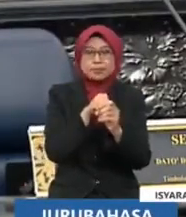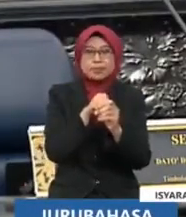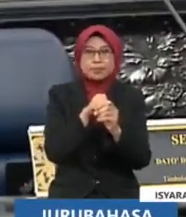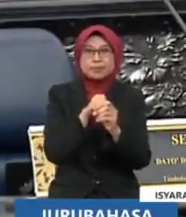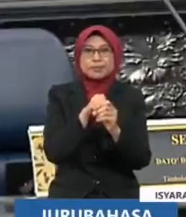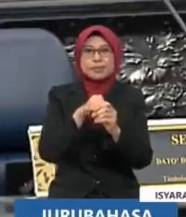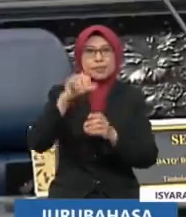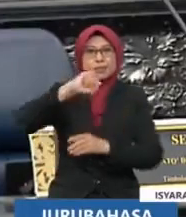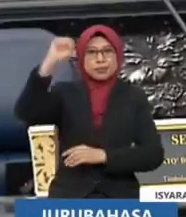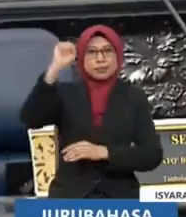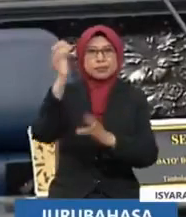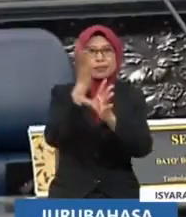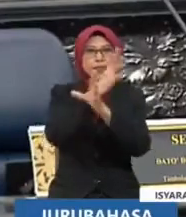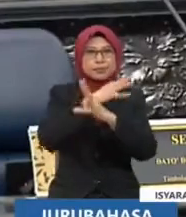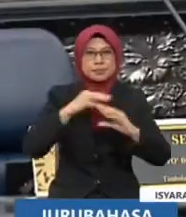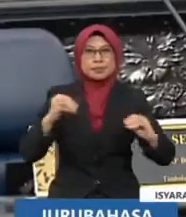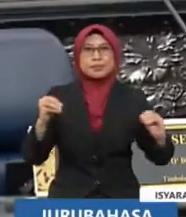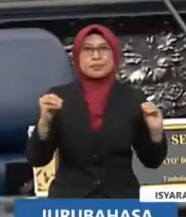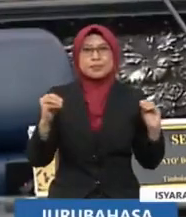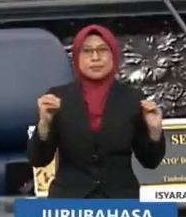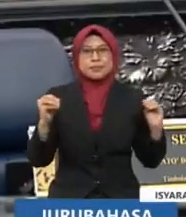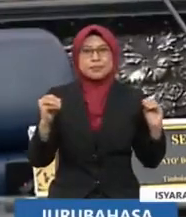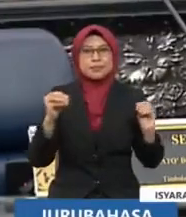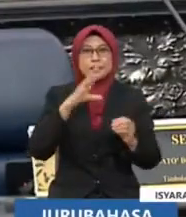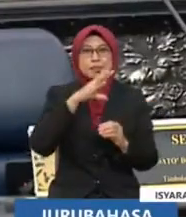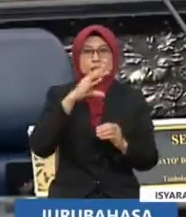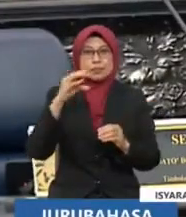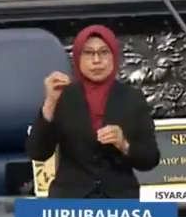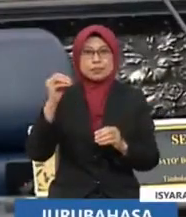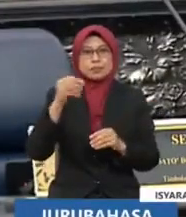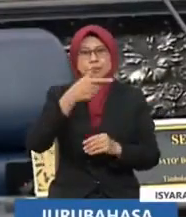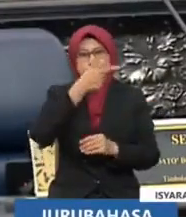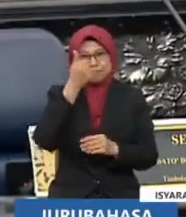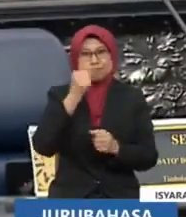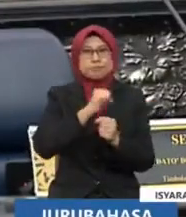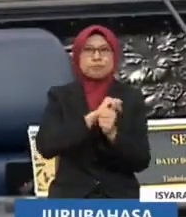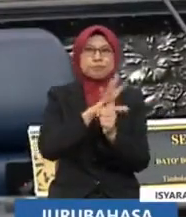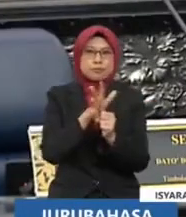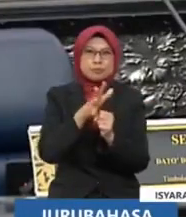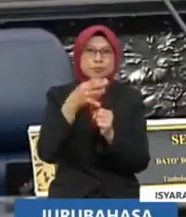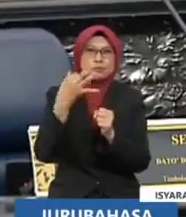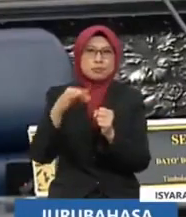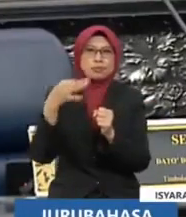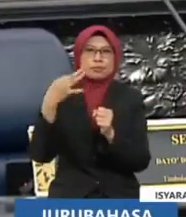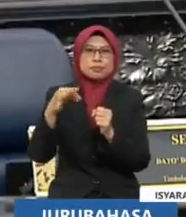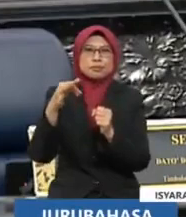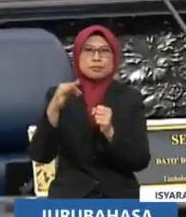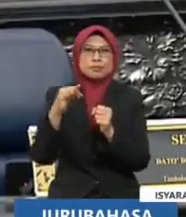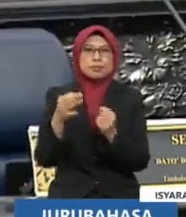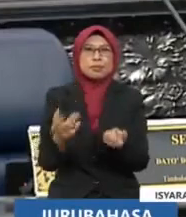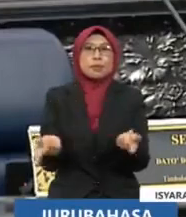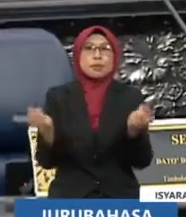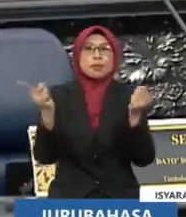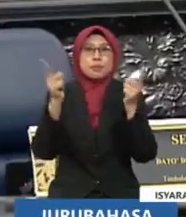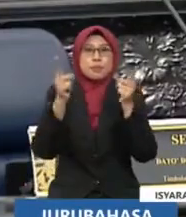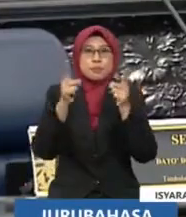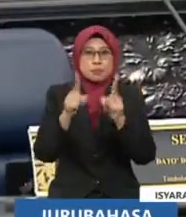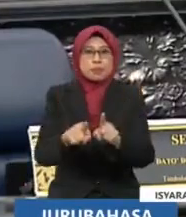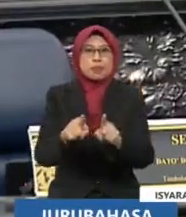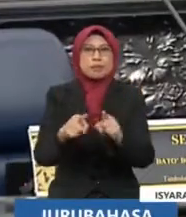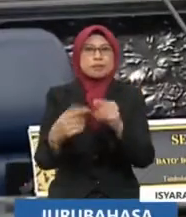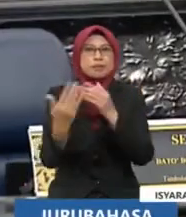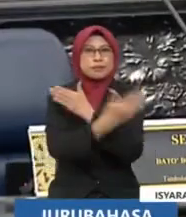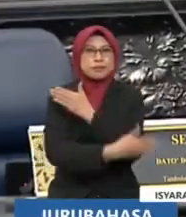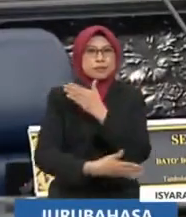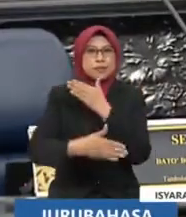sukan-sukan tradisional di Sabah dan Sarawak dan berikutan pandemik COVID-19 yang telah melanda negara kita